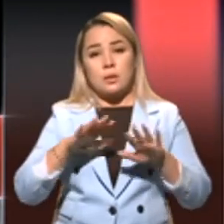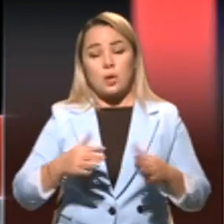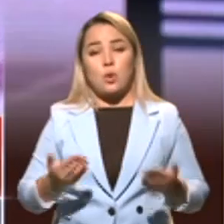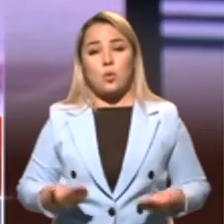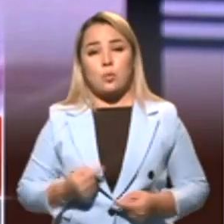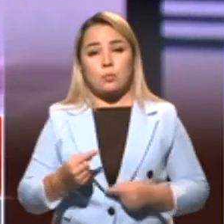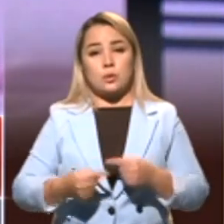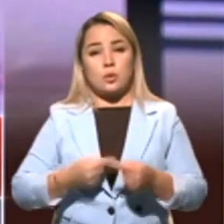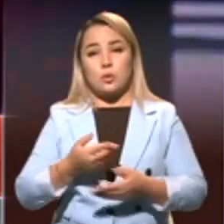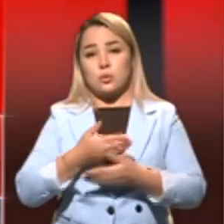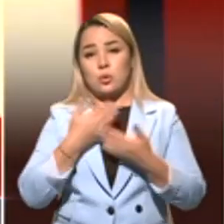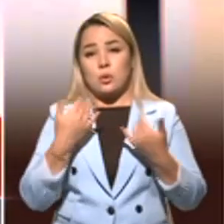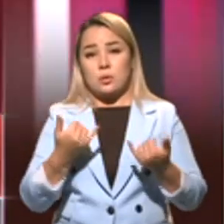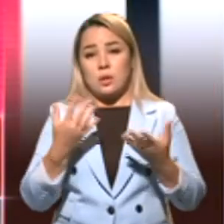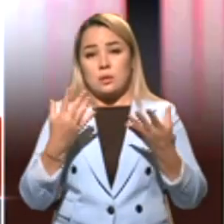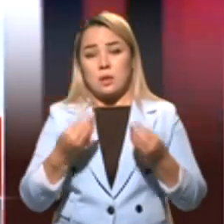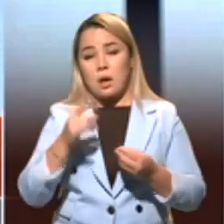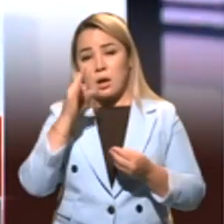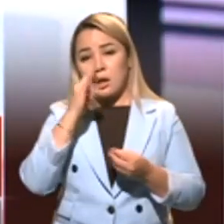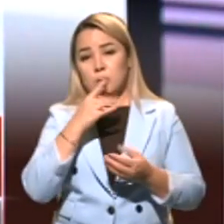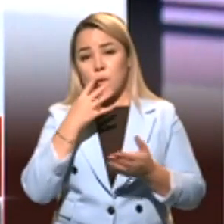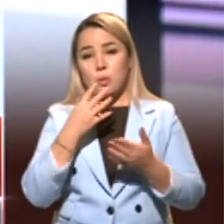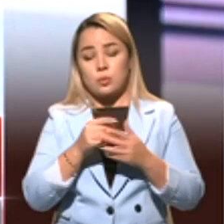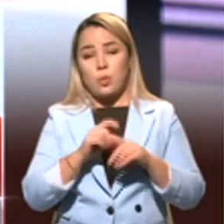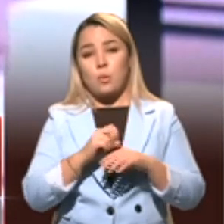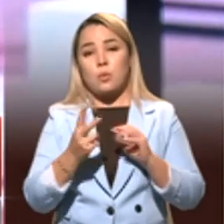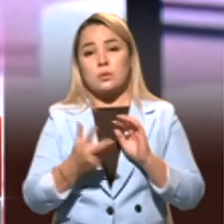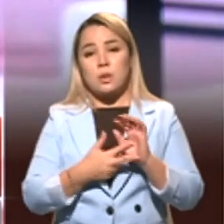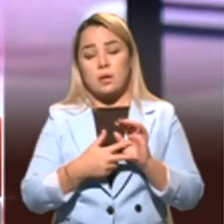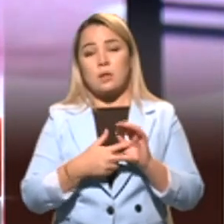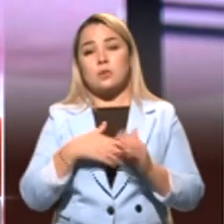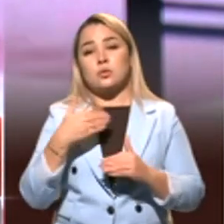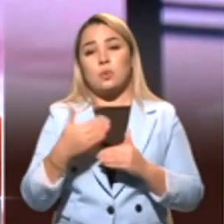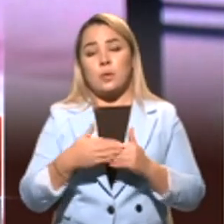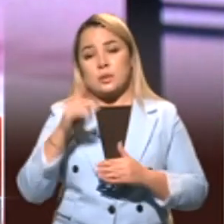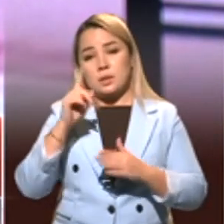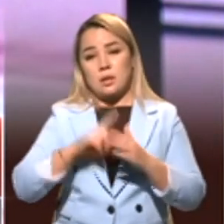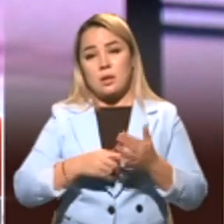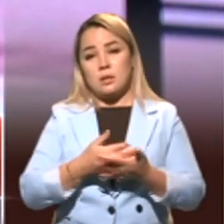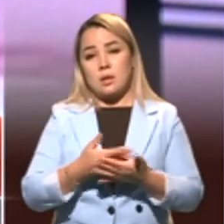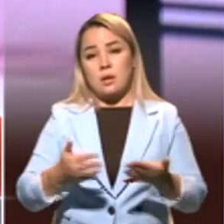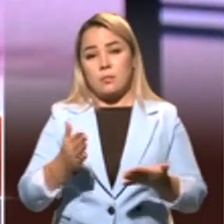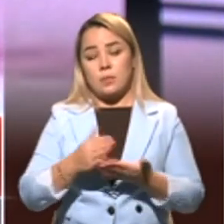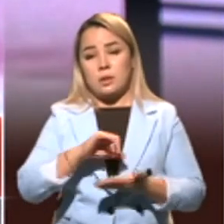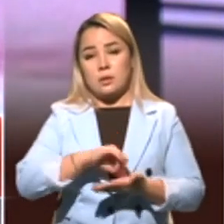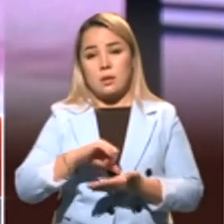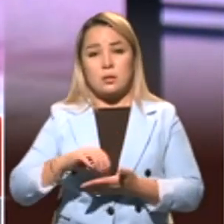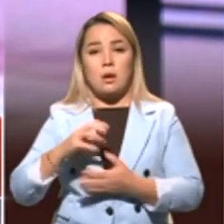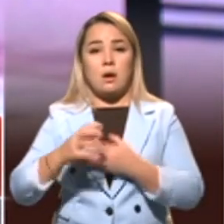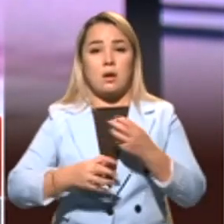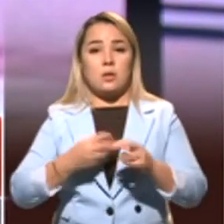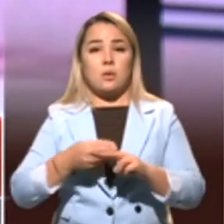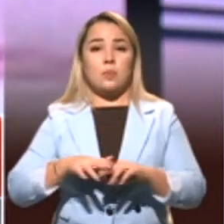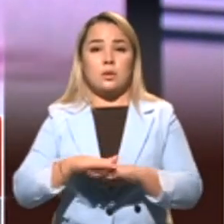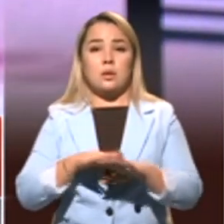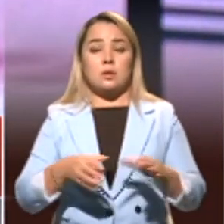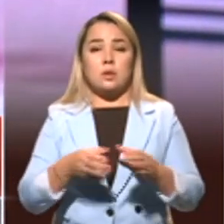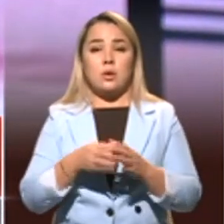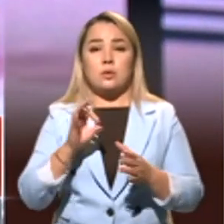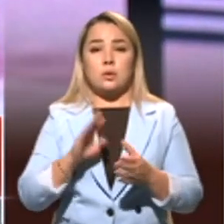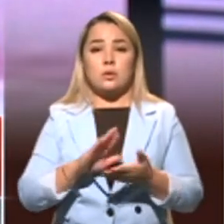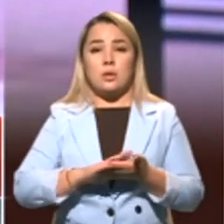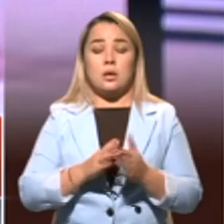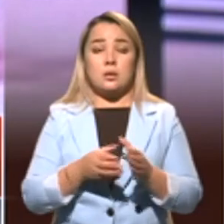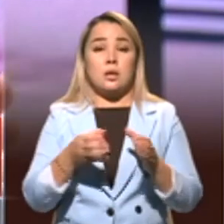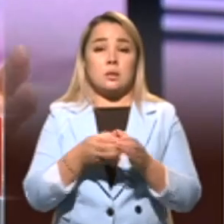сүріп жатқан жоқ қой. Қазіргі кезде Қазақстанның өзінде 18-ге жуық діни конфессия бар. Және де бұл әлем, енді әлеуметтен ұтылып